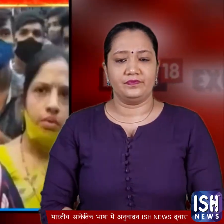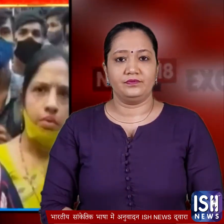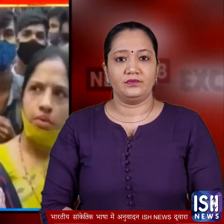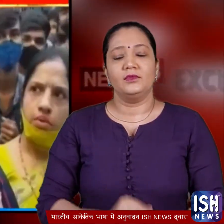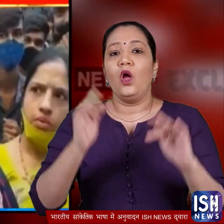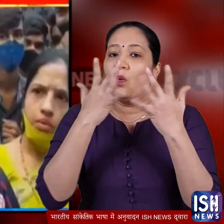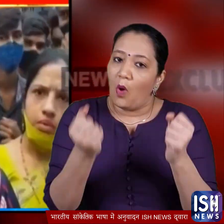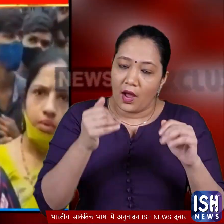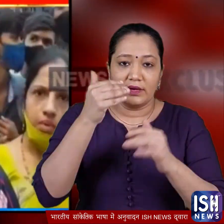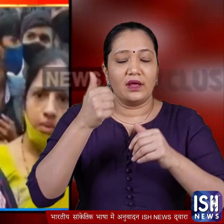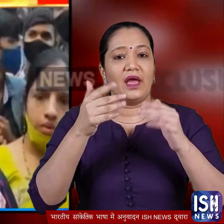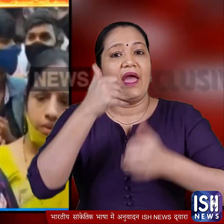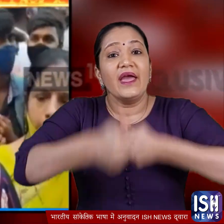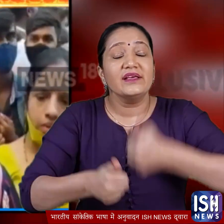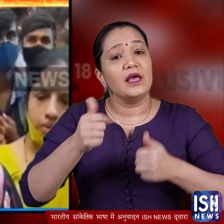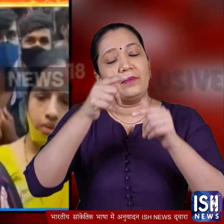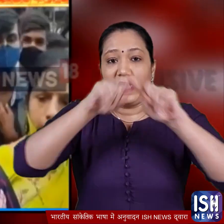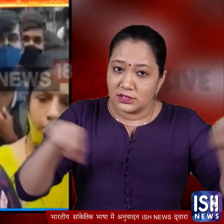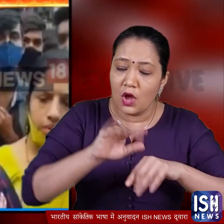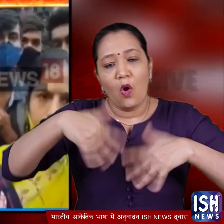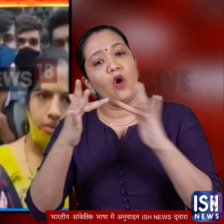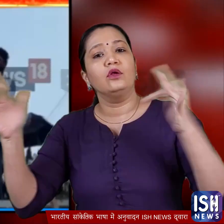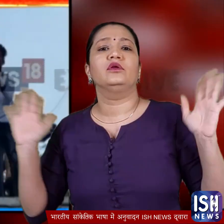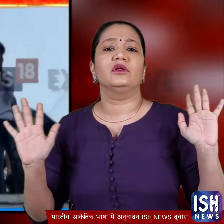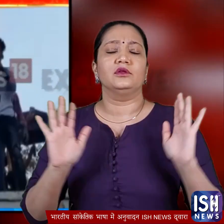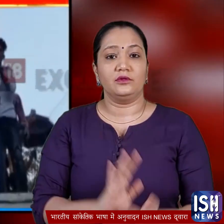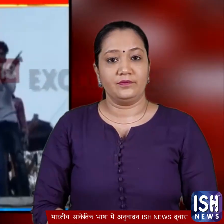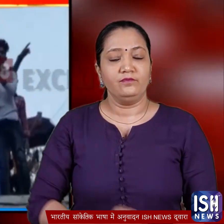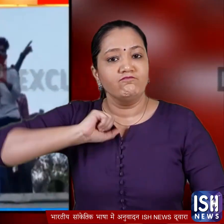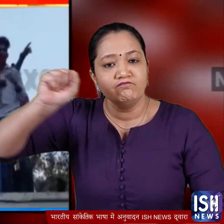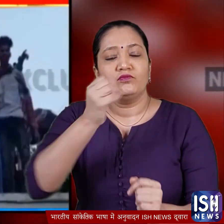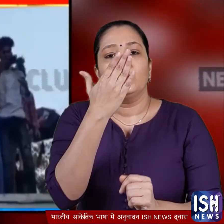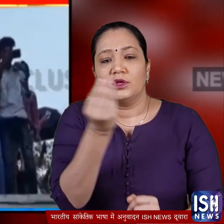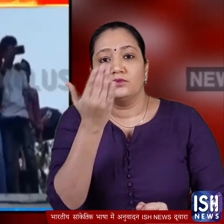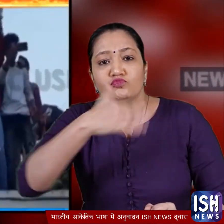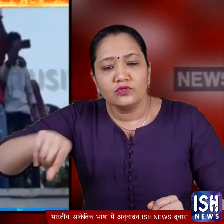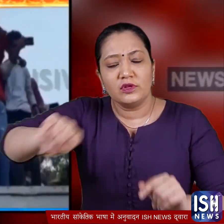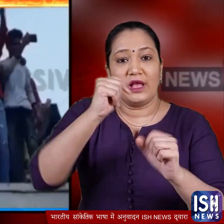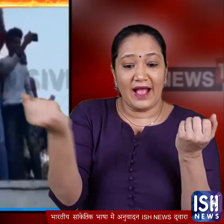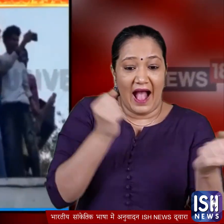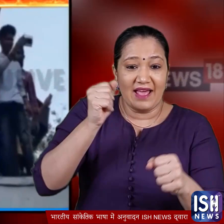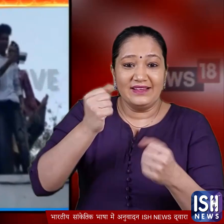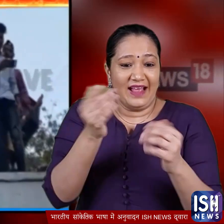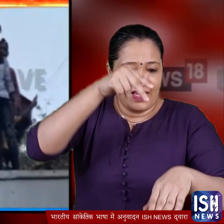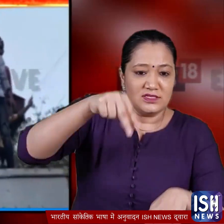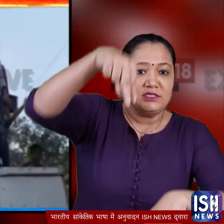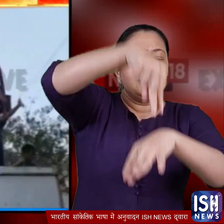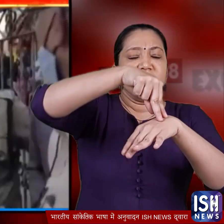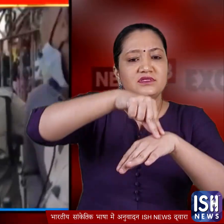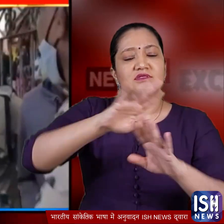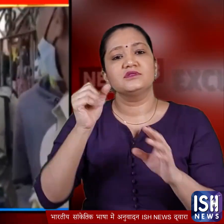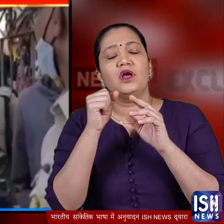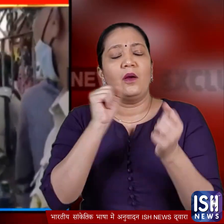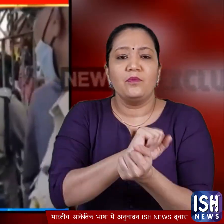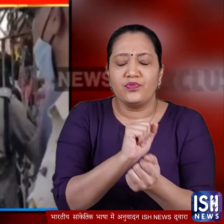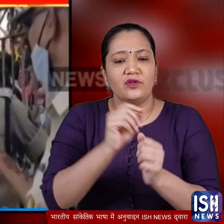पड़ा। चाहते या तो बोर्ड एग्जाम कैंसिल हो जाए या तो ऑनलाइन हो। विरोध प्रदर्शन के दौरान कुछ बच्चे वहां मौजूद गाड़ियों के ऊपर तक चढ़ गए,